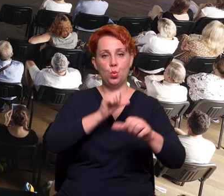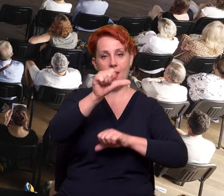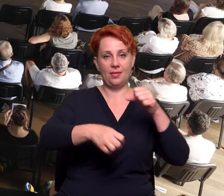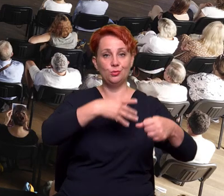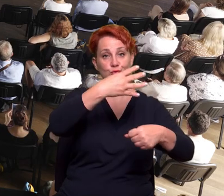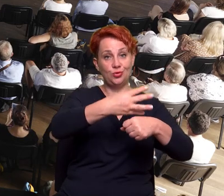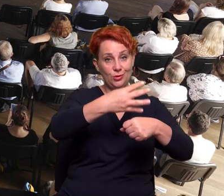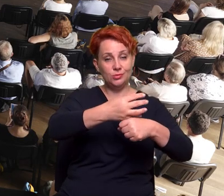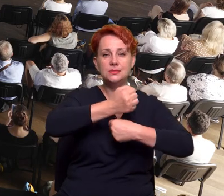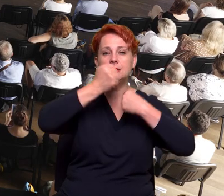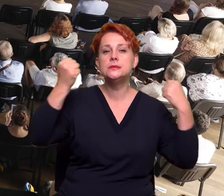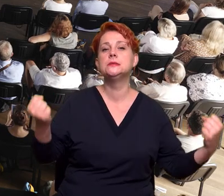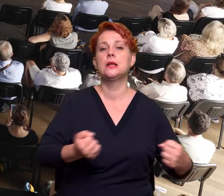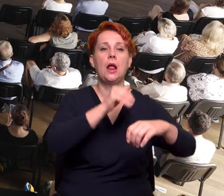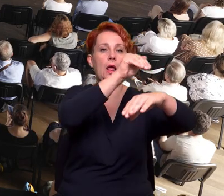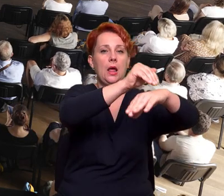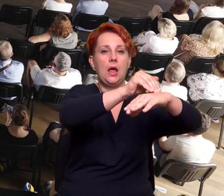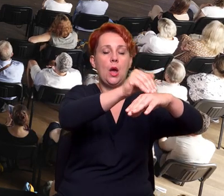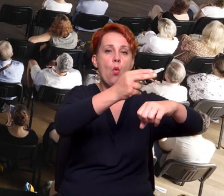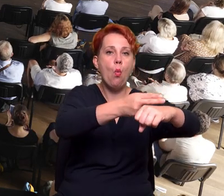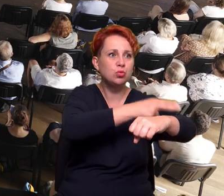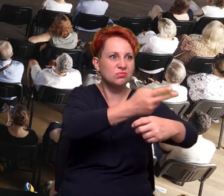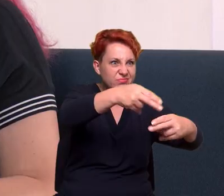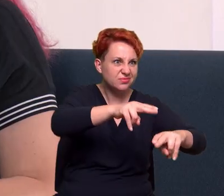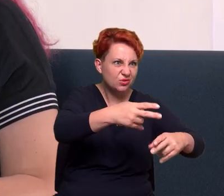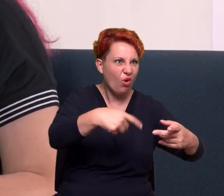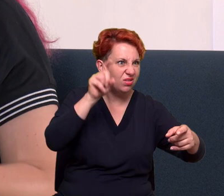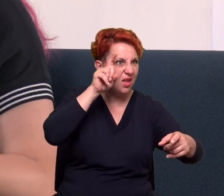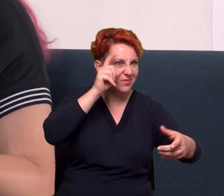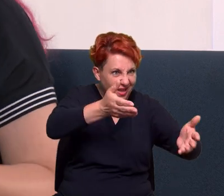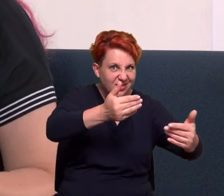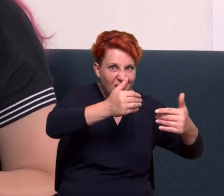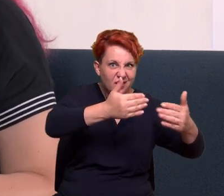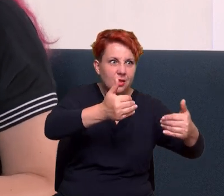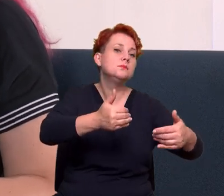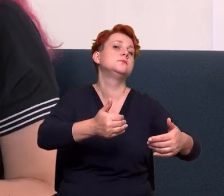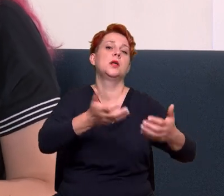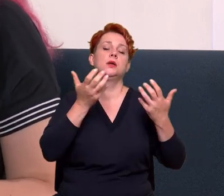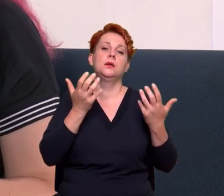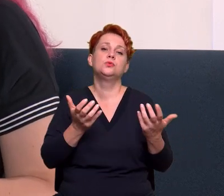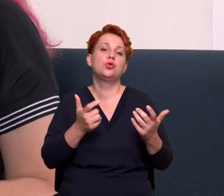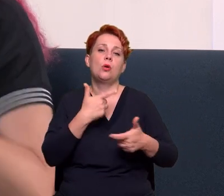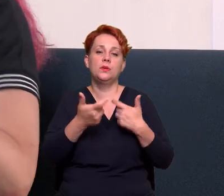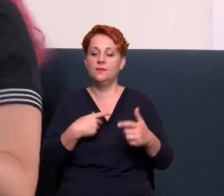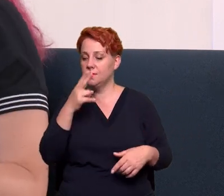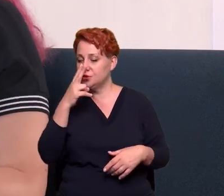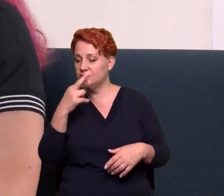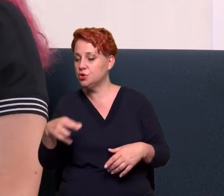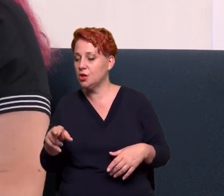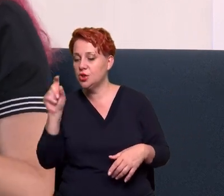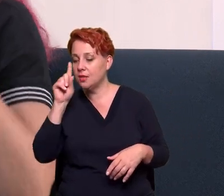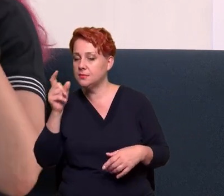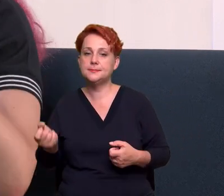się uzyskać od swoich urzędów te niemieckie rzeczy, których jest taki nadmiar, bardzo szybko zaczynają je wyrzucać i zastępować. Dużo szybciej,